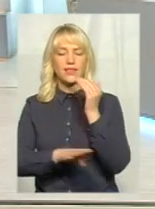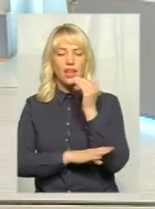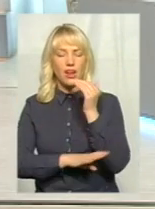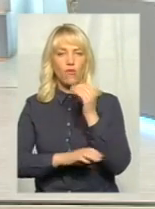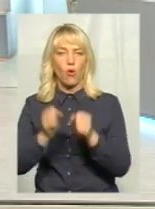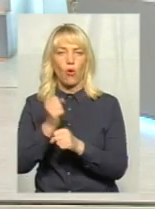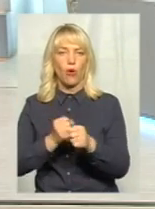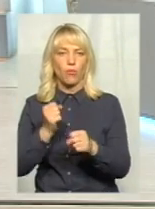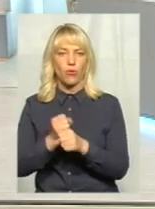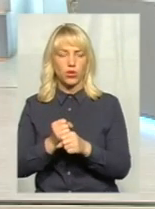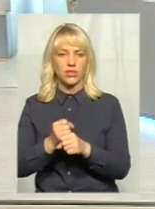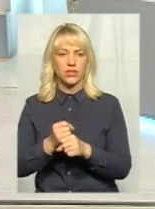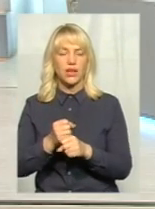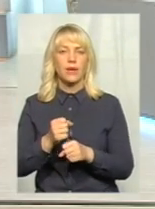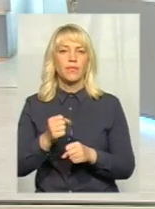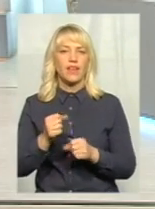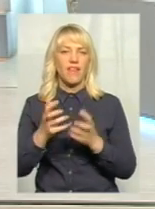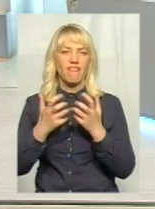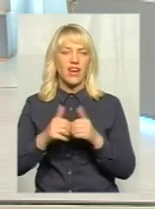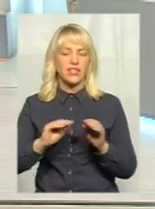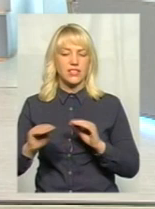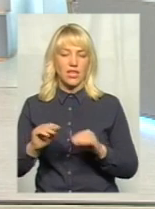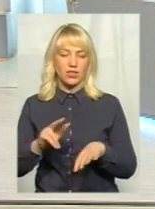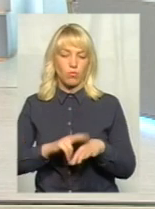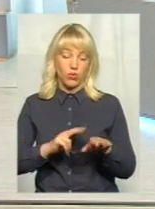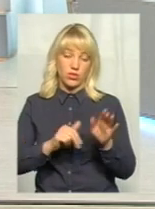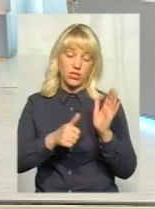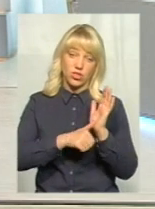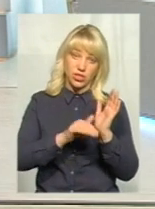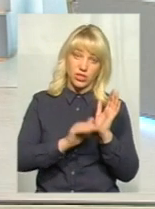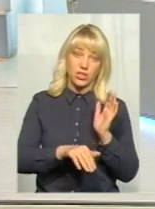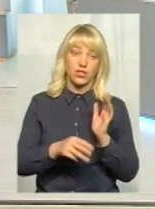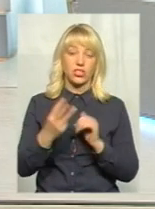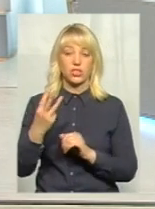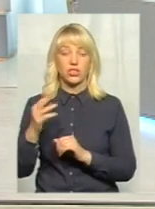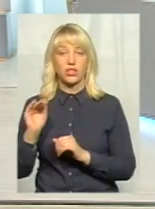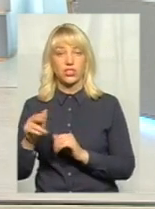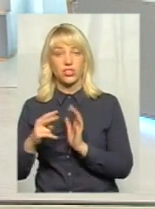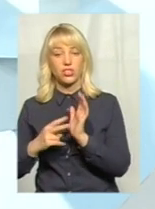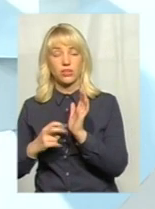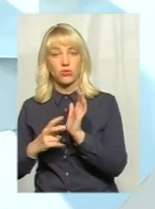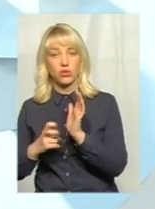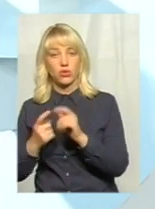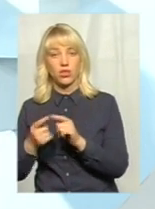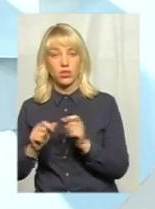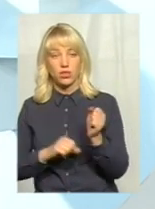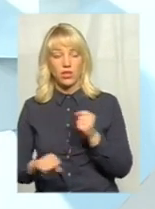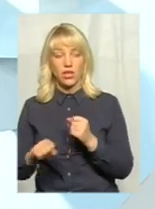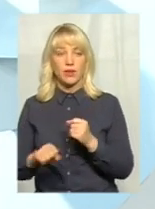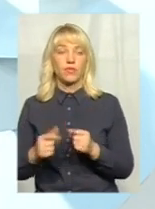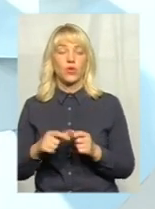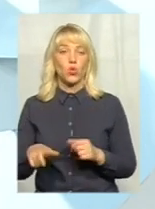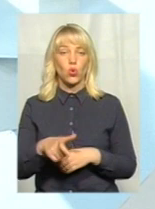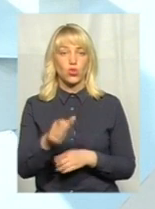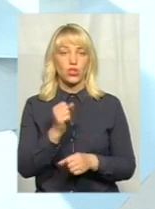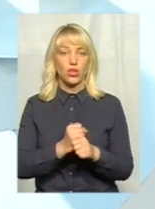верстати, от зарплата, поліція 6 тисяч, двірник 3700, пекар 4 тисячі, дорожний робітник